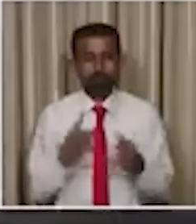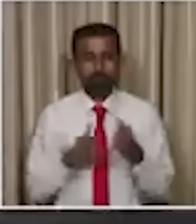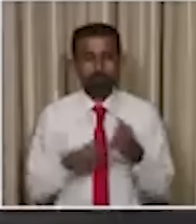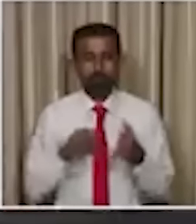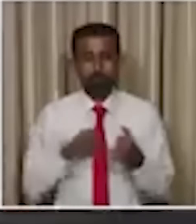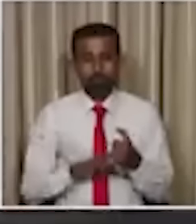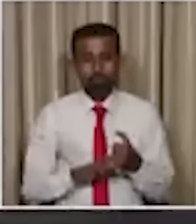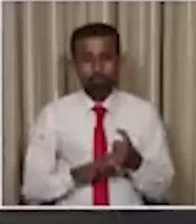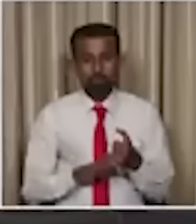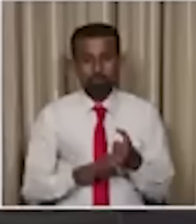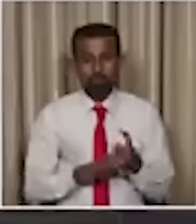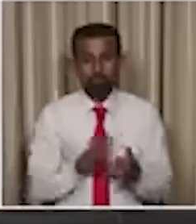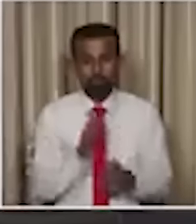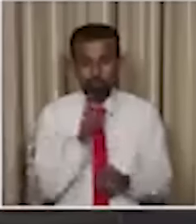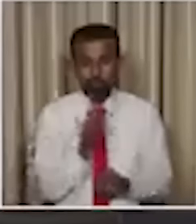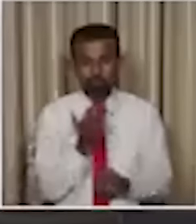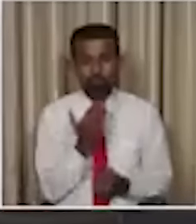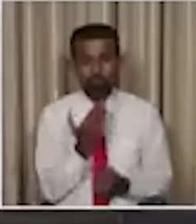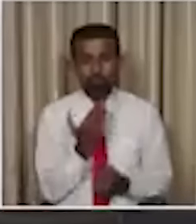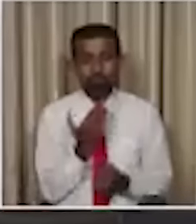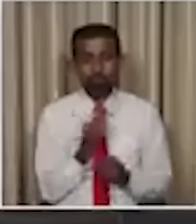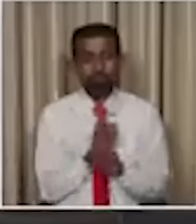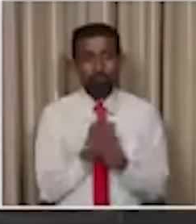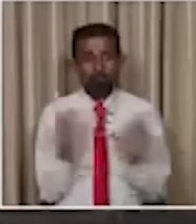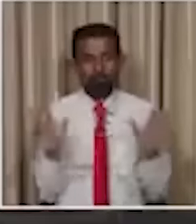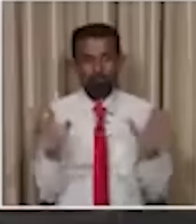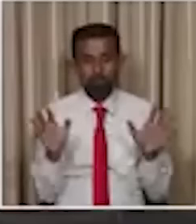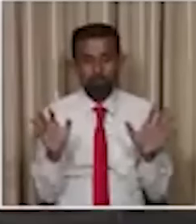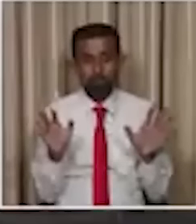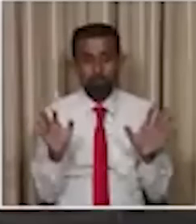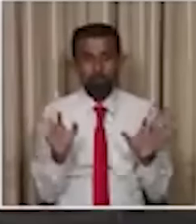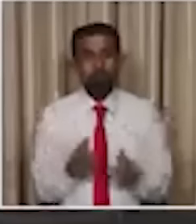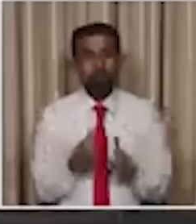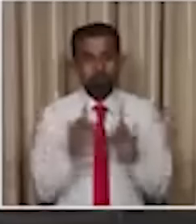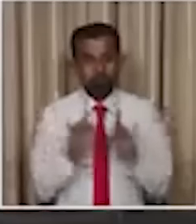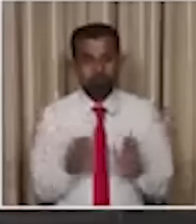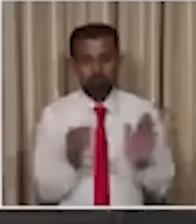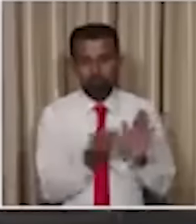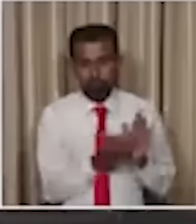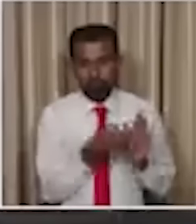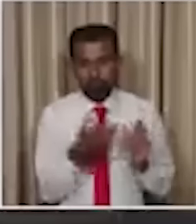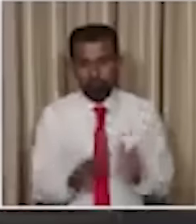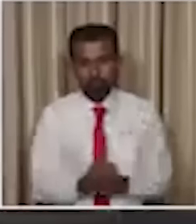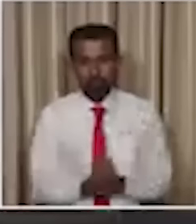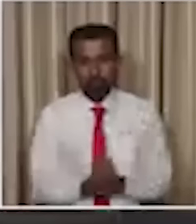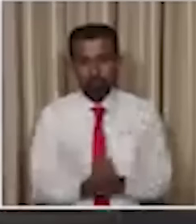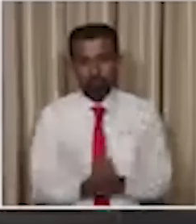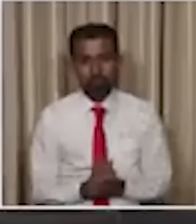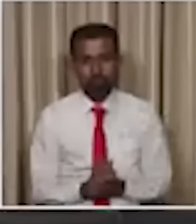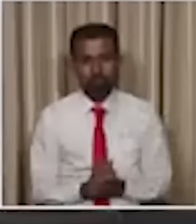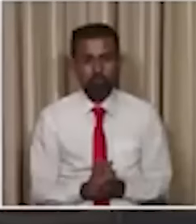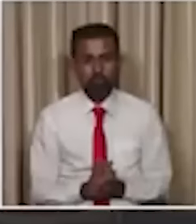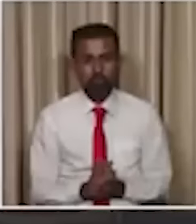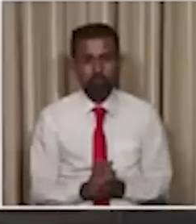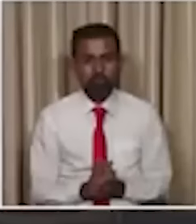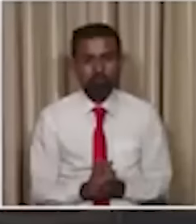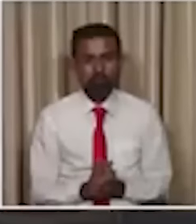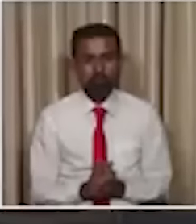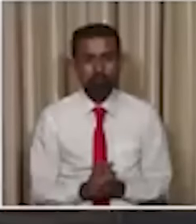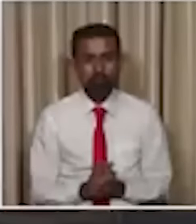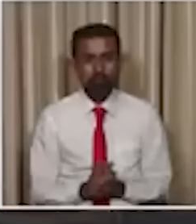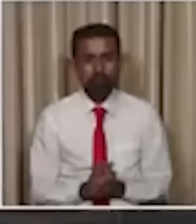of Justice විසින් නිකුත් කරන ලද නිල නිවේදනයේ මේ ආකාරයට සඳහන් වෙනවා. The three defendants named in the